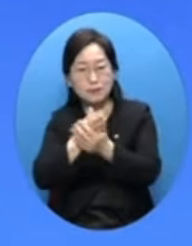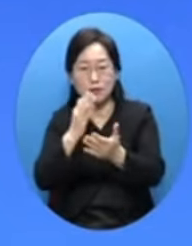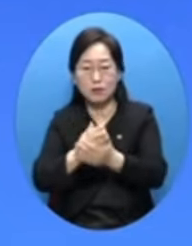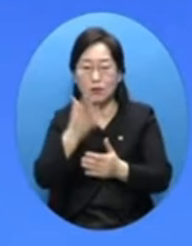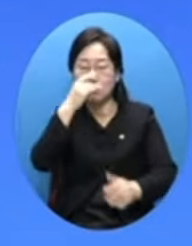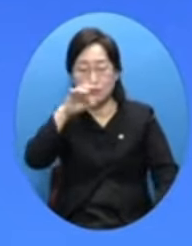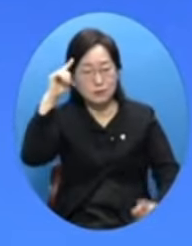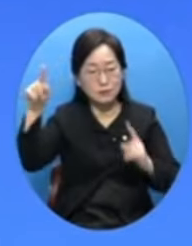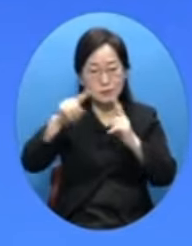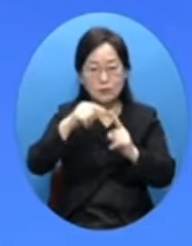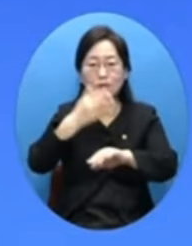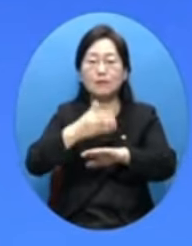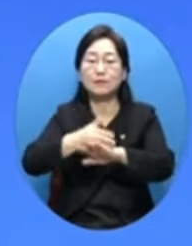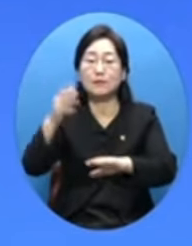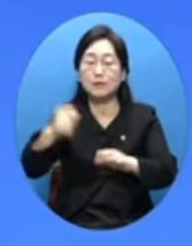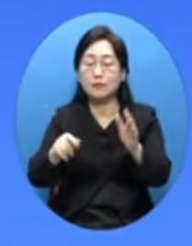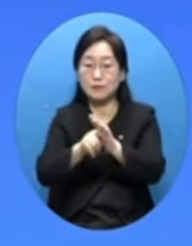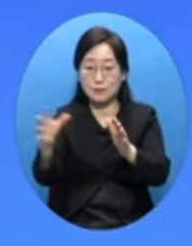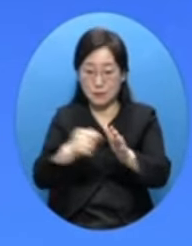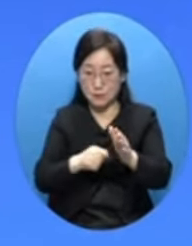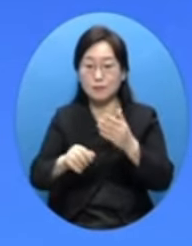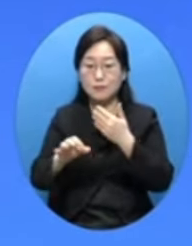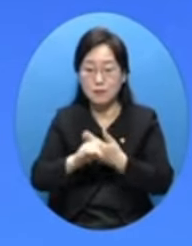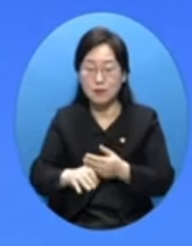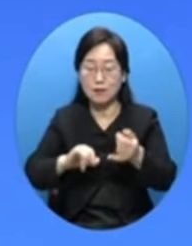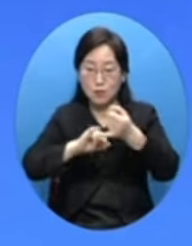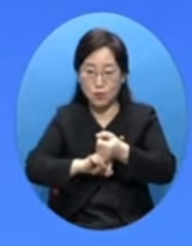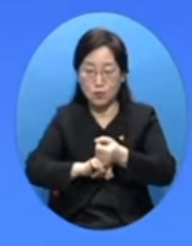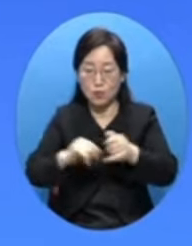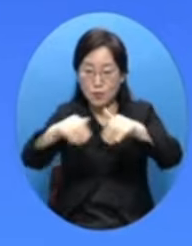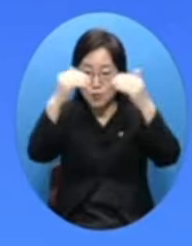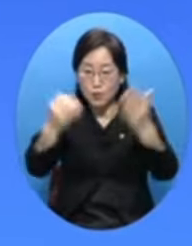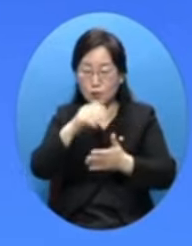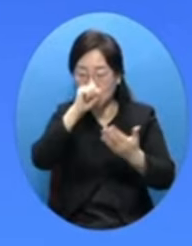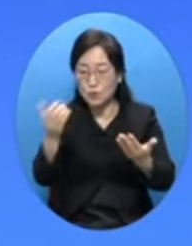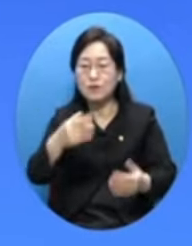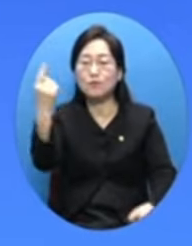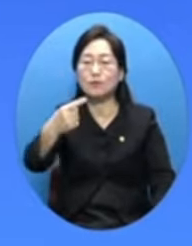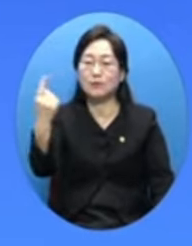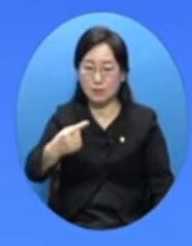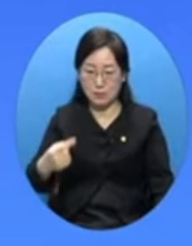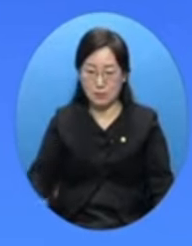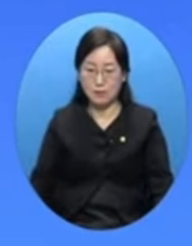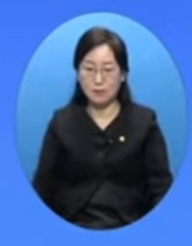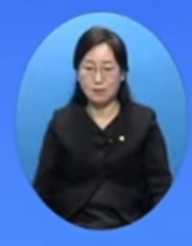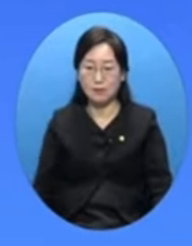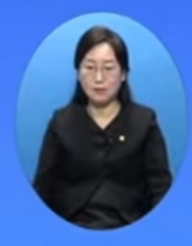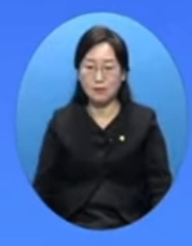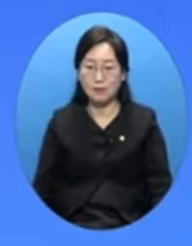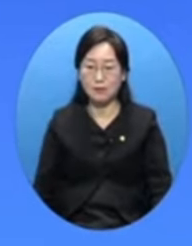절대 감사로 믿음을 갖고 나가면 반시 여러분 모에게 좋 일어나게 될